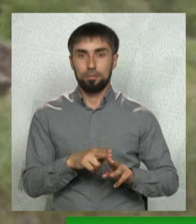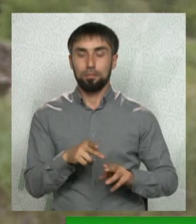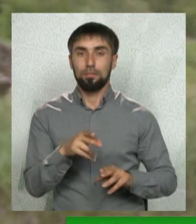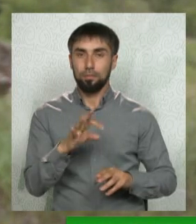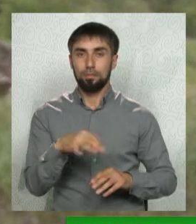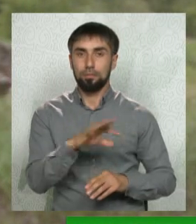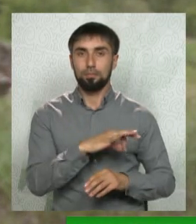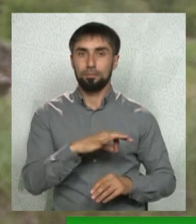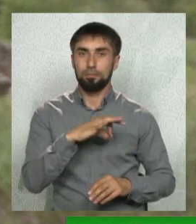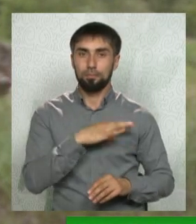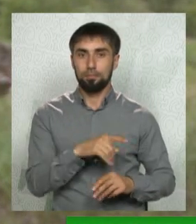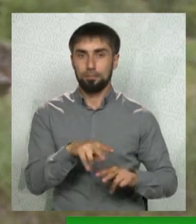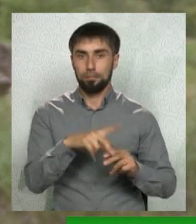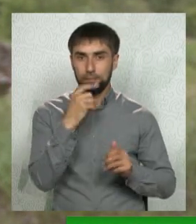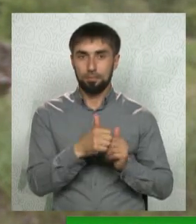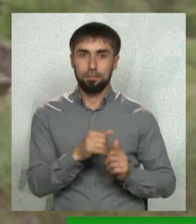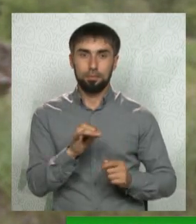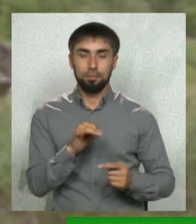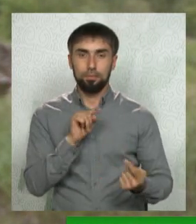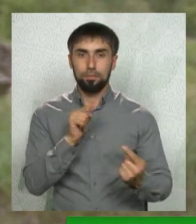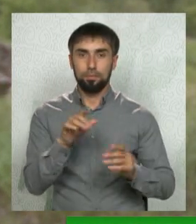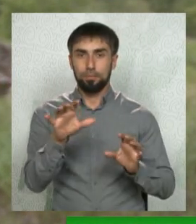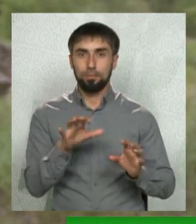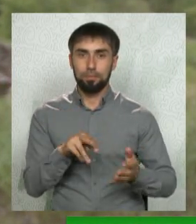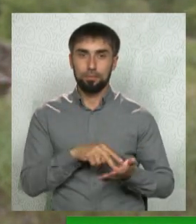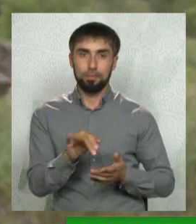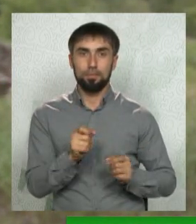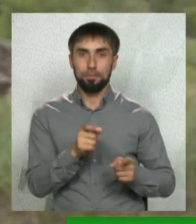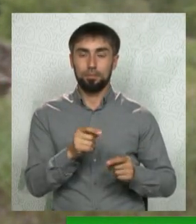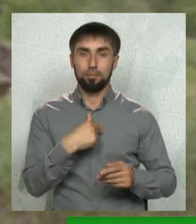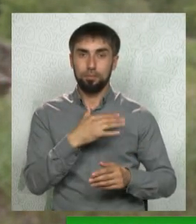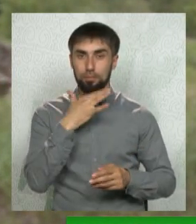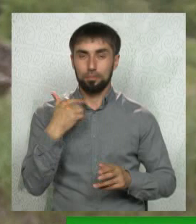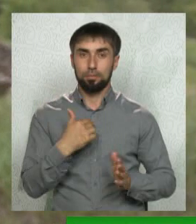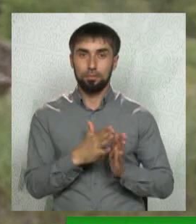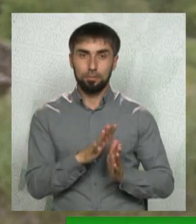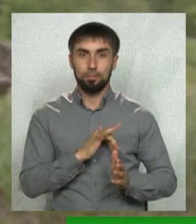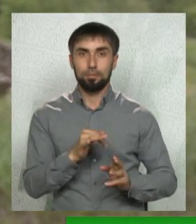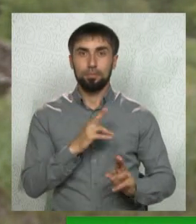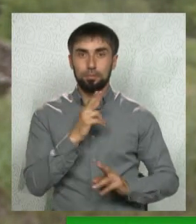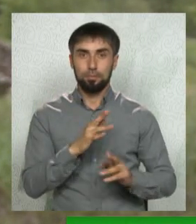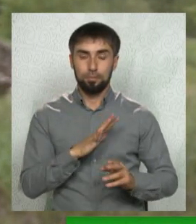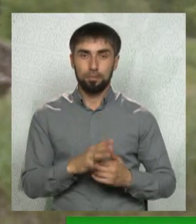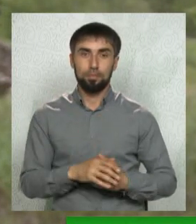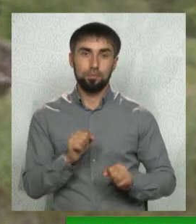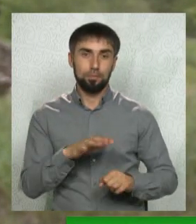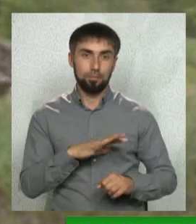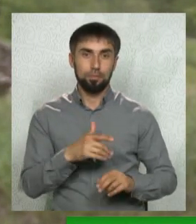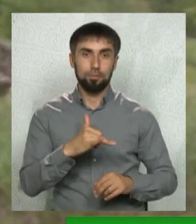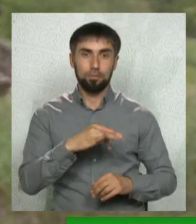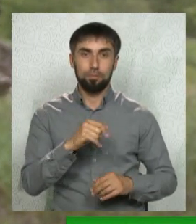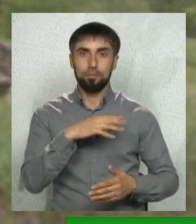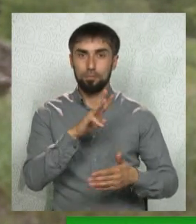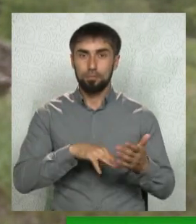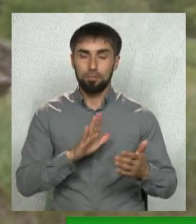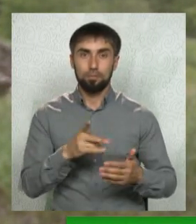выгоднее, они идут против закона и... Несмотря на наши многочисленные просьбы, уговоры, можно сказать, даже угрозы и